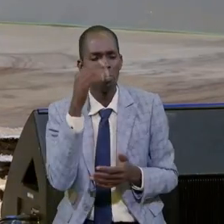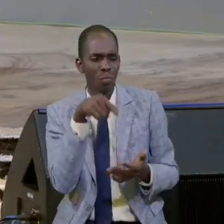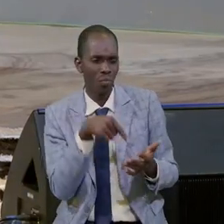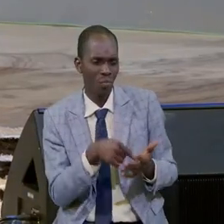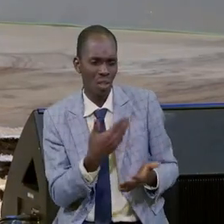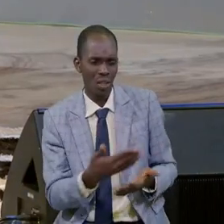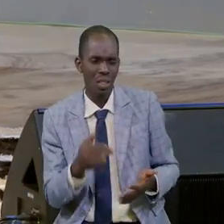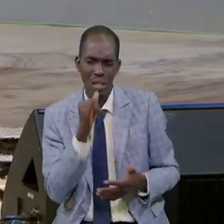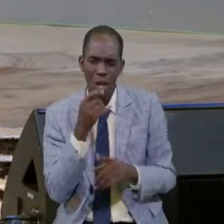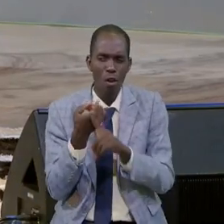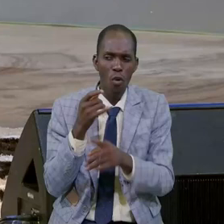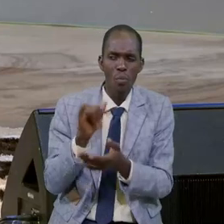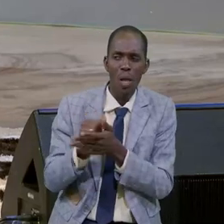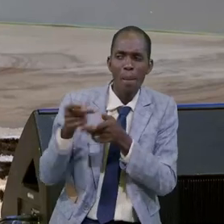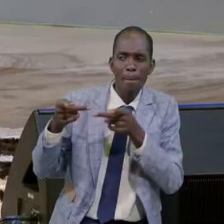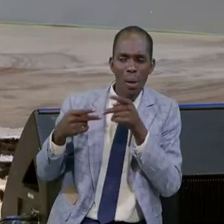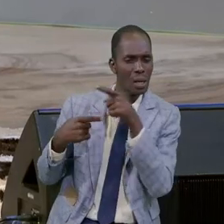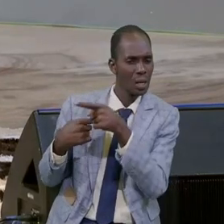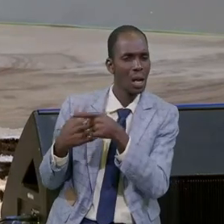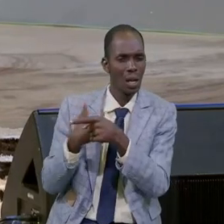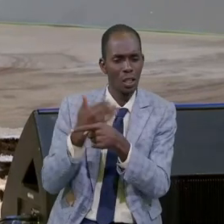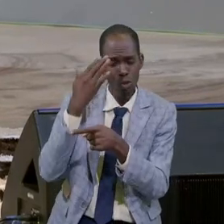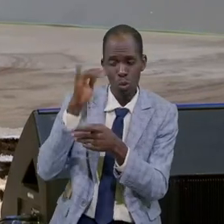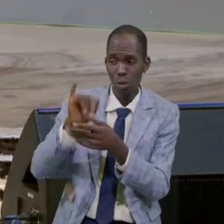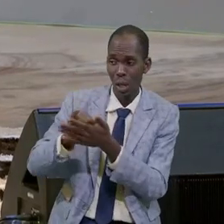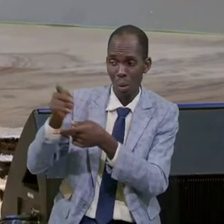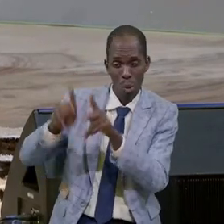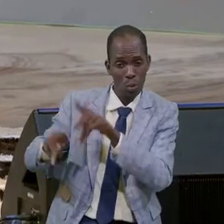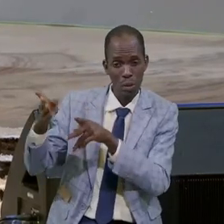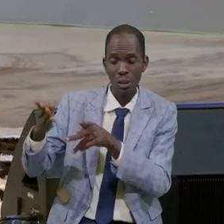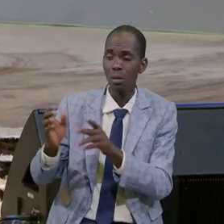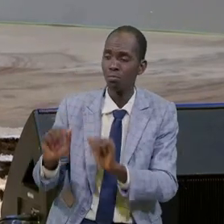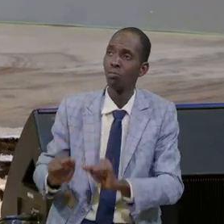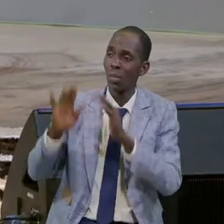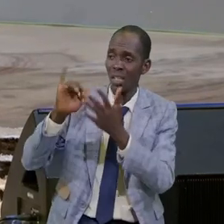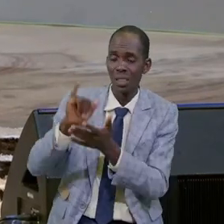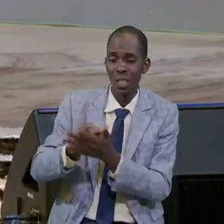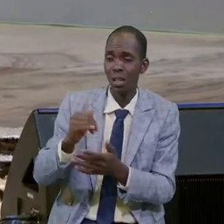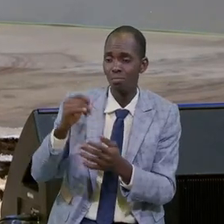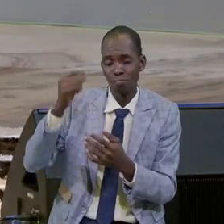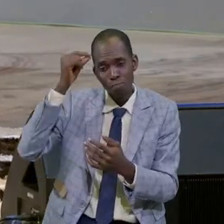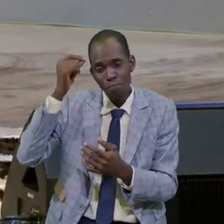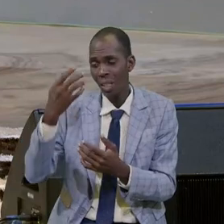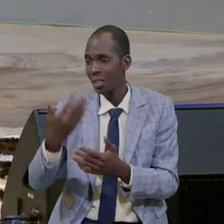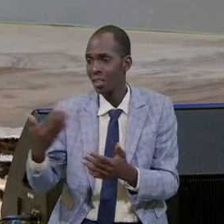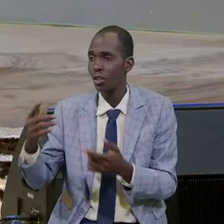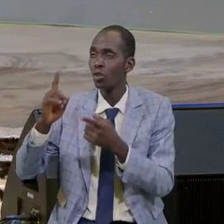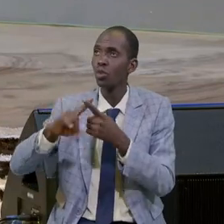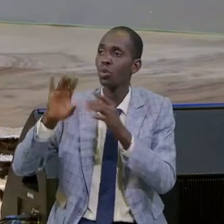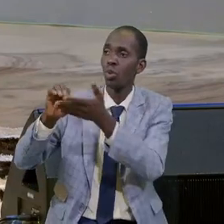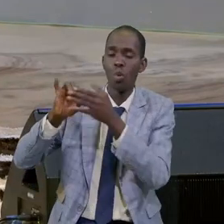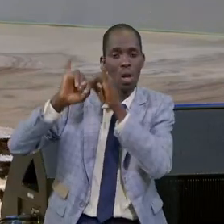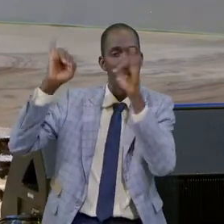ceci provient de ce lieu, ceci provient de ce lieu déjà consacré à leurs idoles là-bas. Et puis, alors,